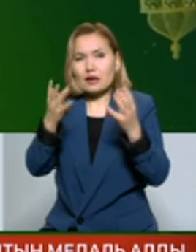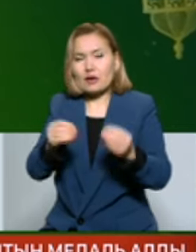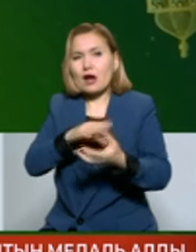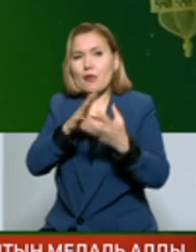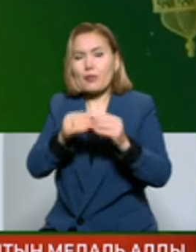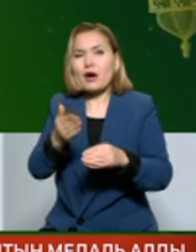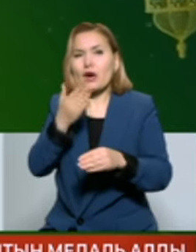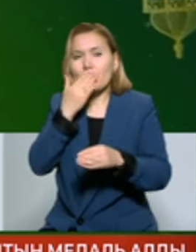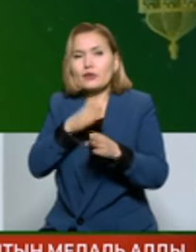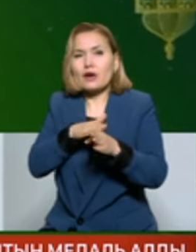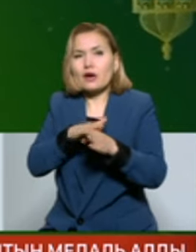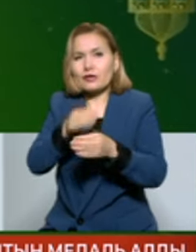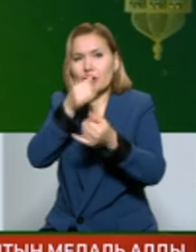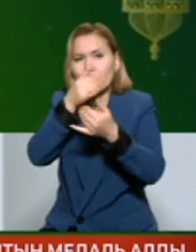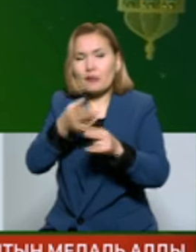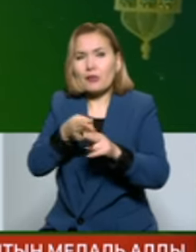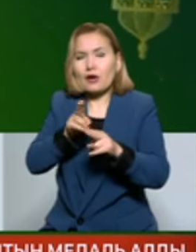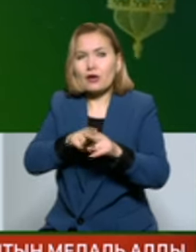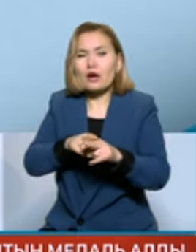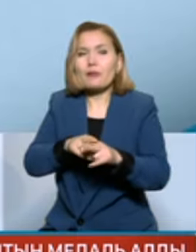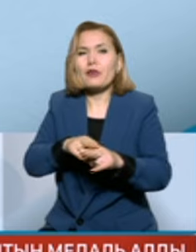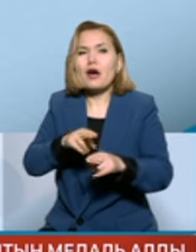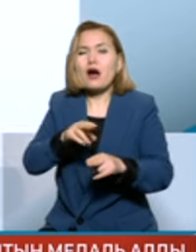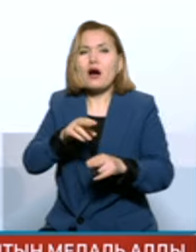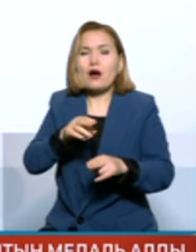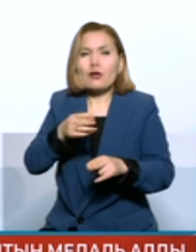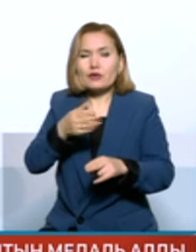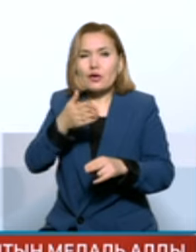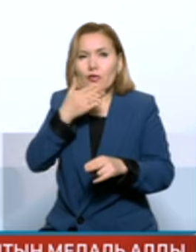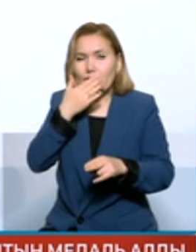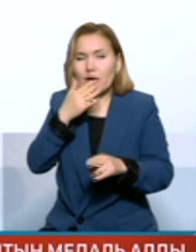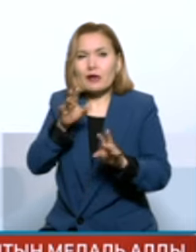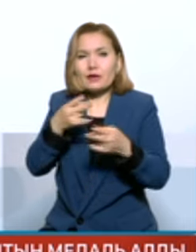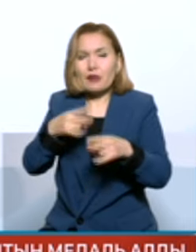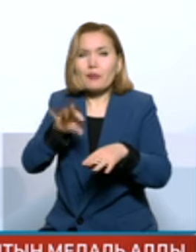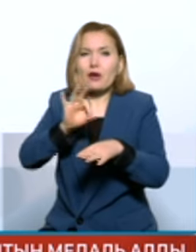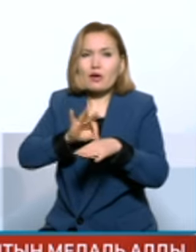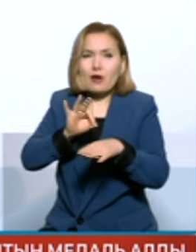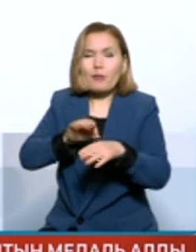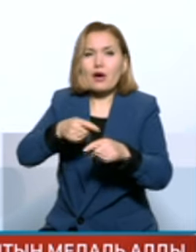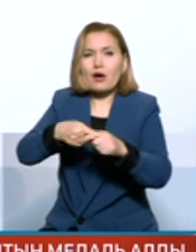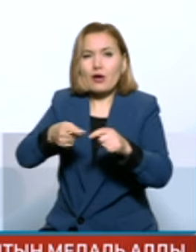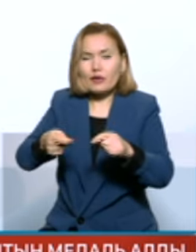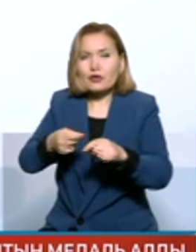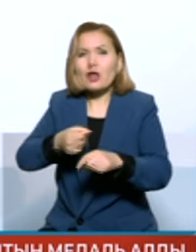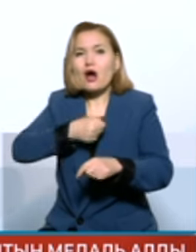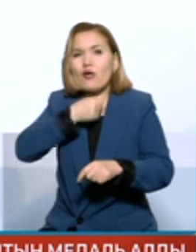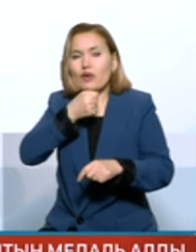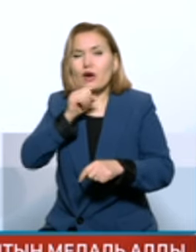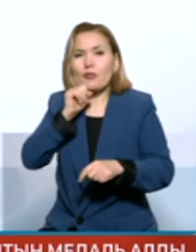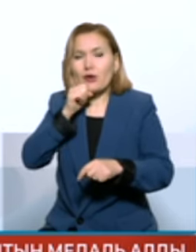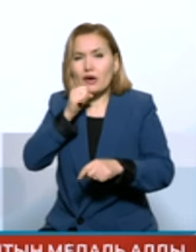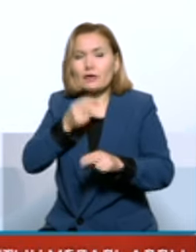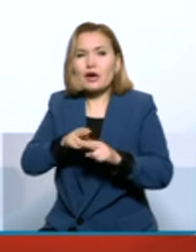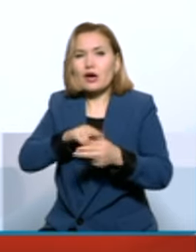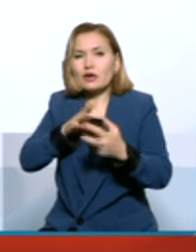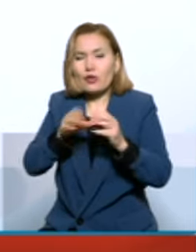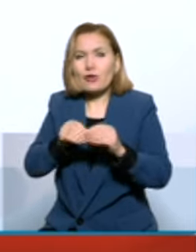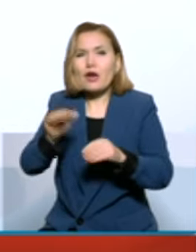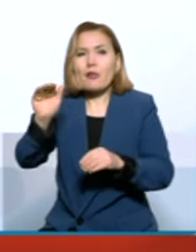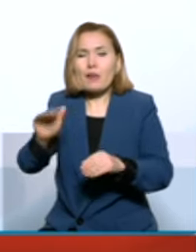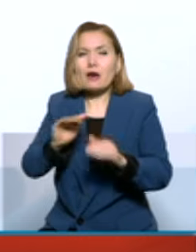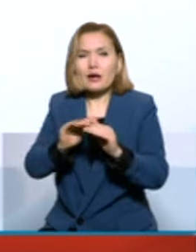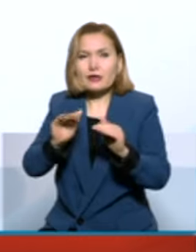ауыз бекітуге шамасы келмейтіндер ораза ұстаудан босатылған. Олар созылмалы ауруға шалдыққандар, егде жастағылар, балиғат жасына толмағандар